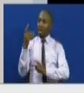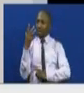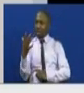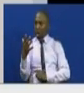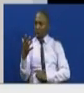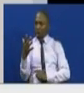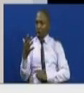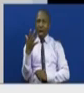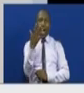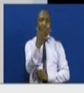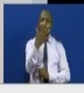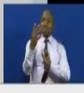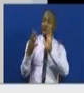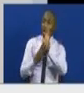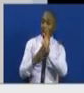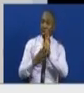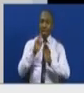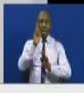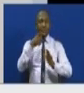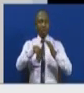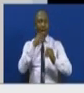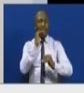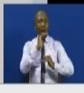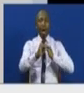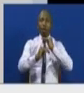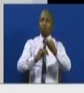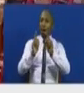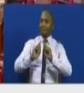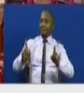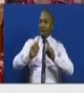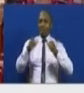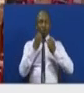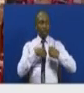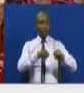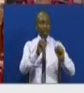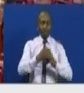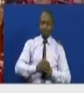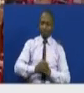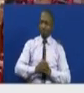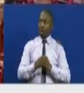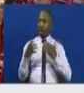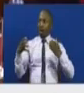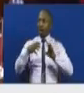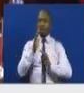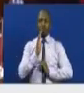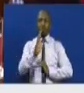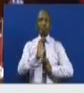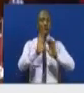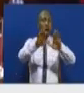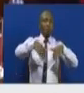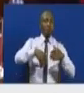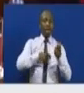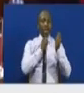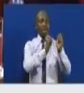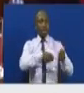miradi 558 ipo katika hatua mbalimbali za utekelezaji. Kamati ya kudumia bunge, kilimo, mifugo na maji na kambi